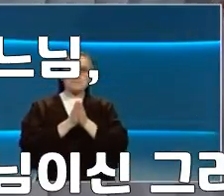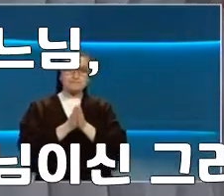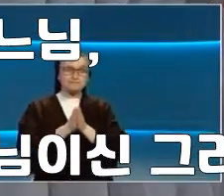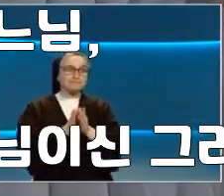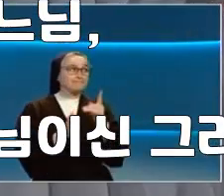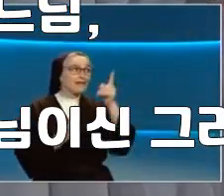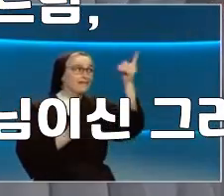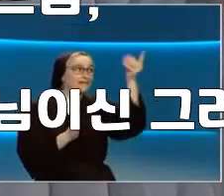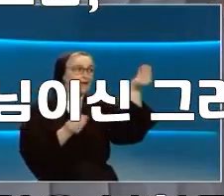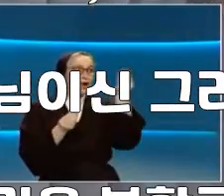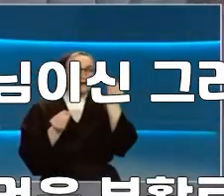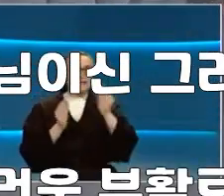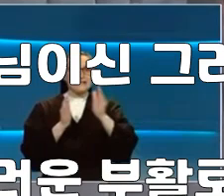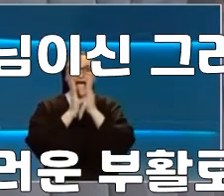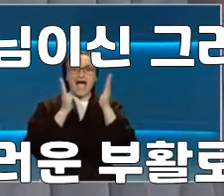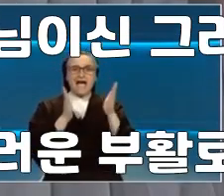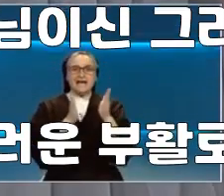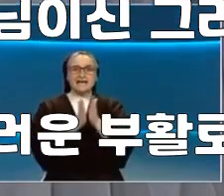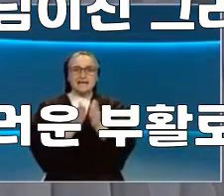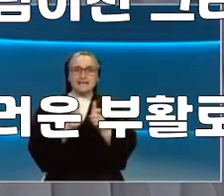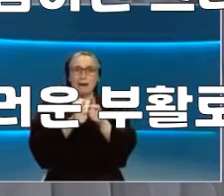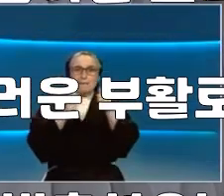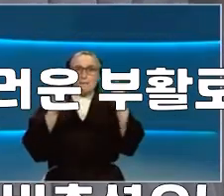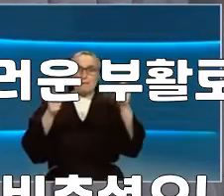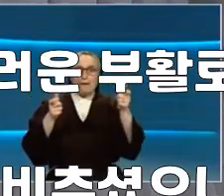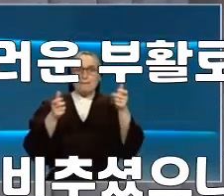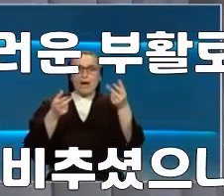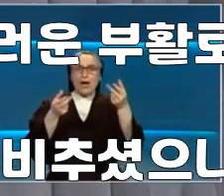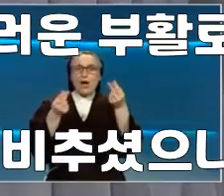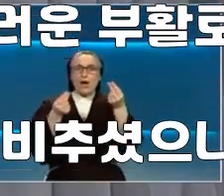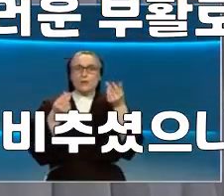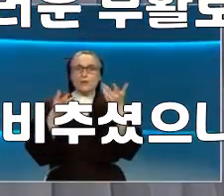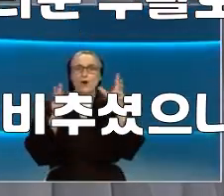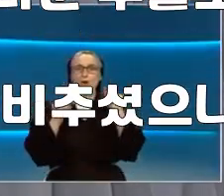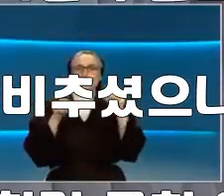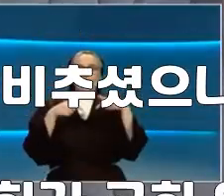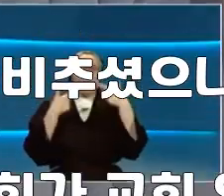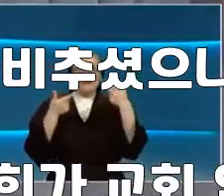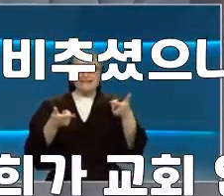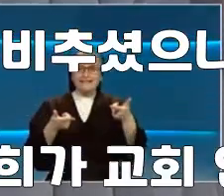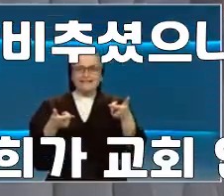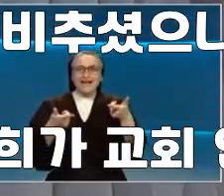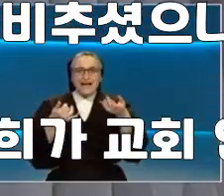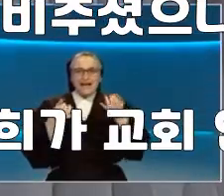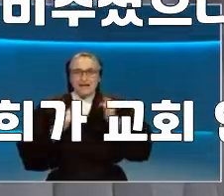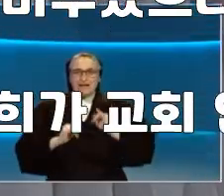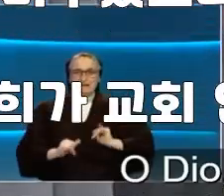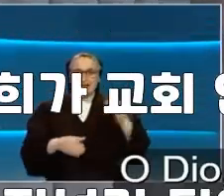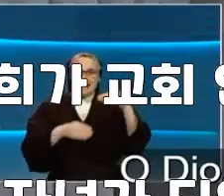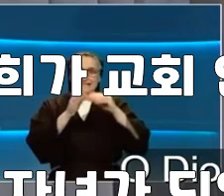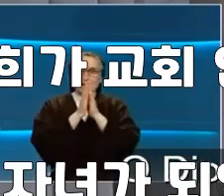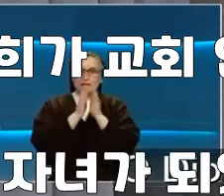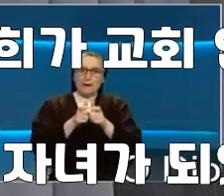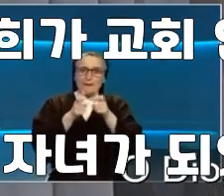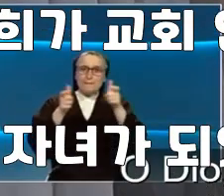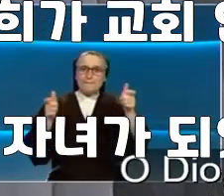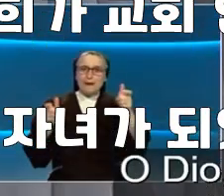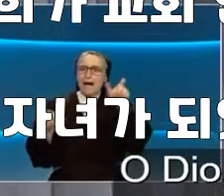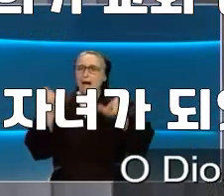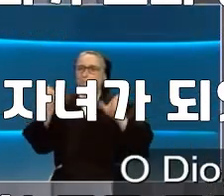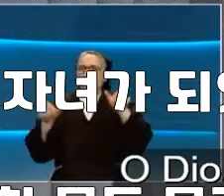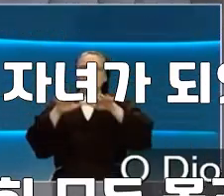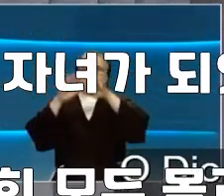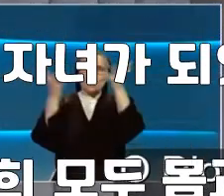Deus, quae ecclesiam tuam semper gentium vocatione multiplicas, concede